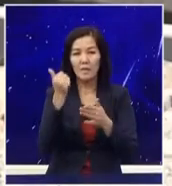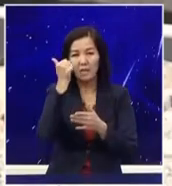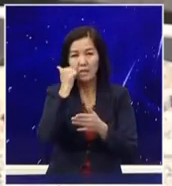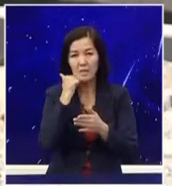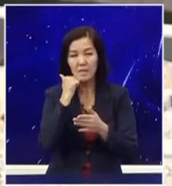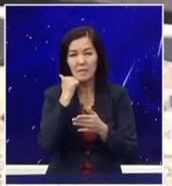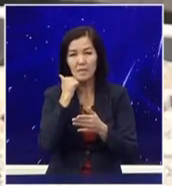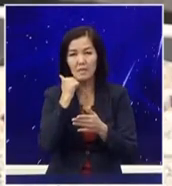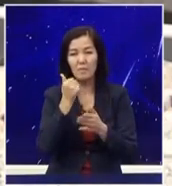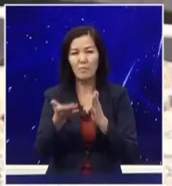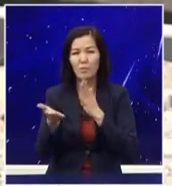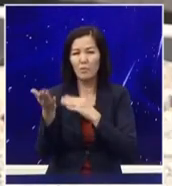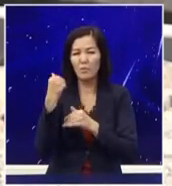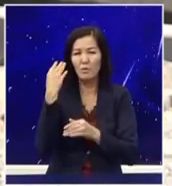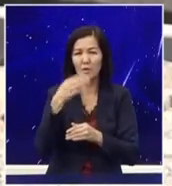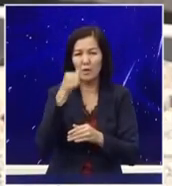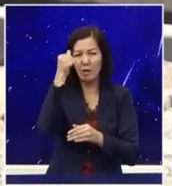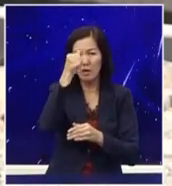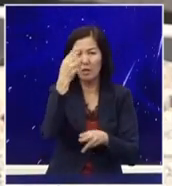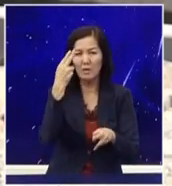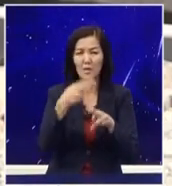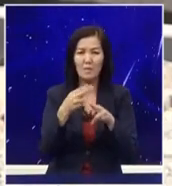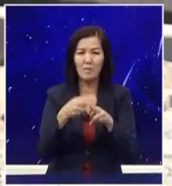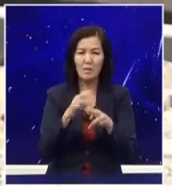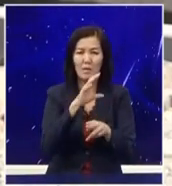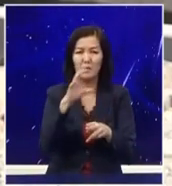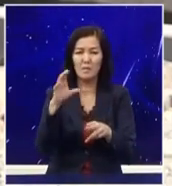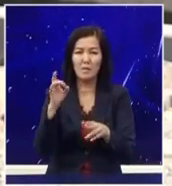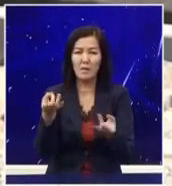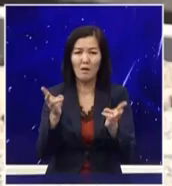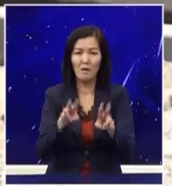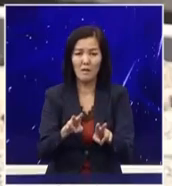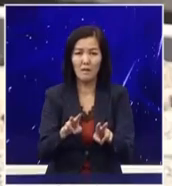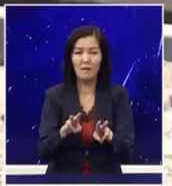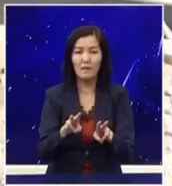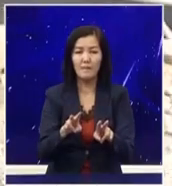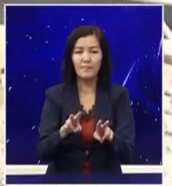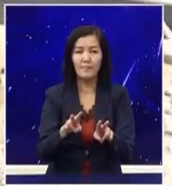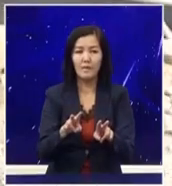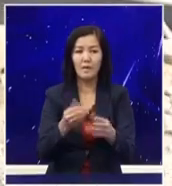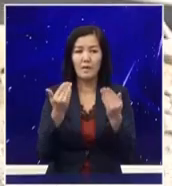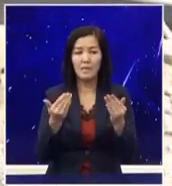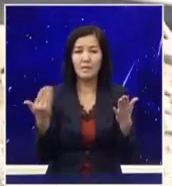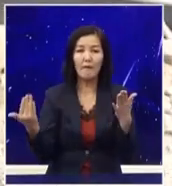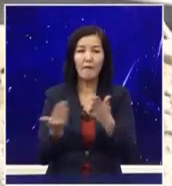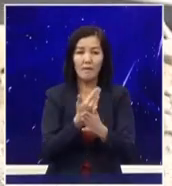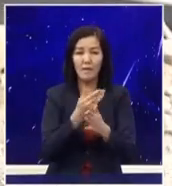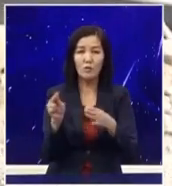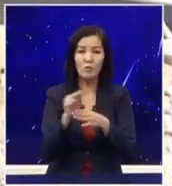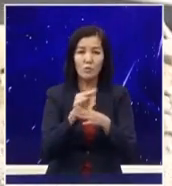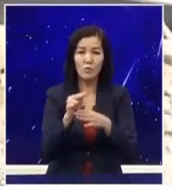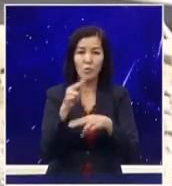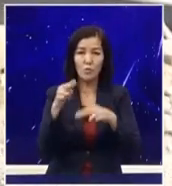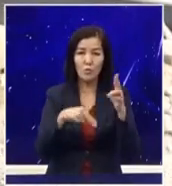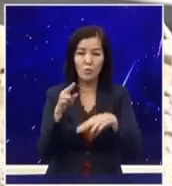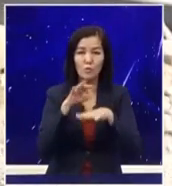жоқ, качелердің бәрі темірден, совет үкіметінің кезінде тұрған ескі заттар болған. Қазір жаңадан абаттандыру жұмыс жасап жатыр,